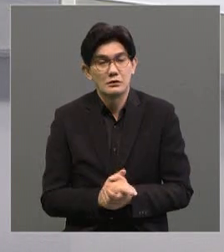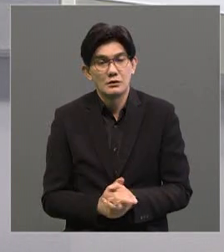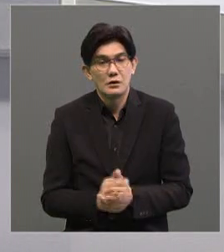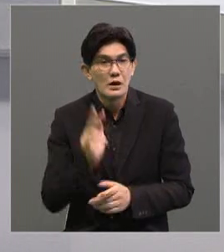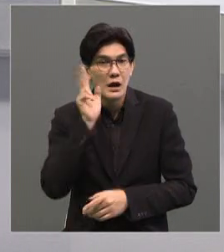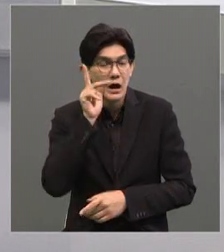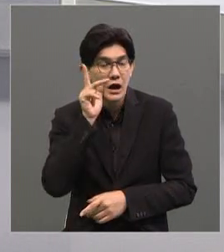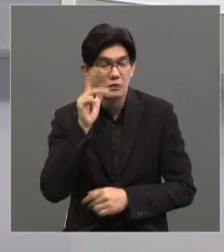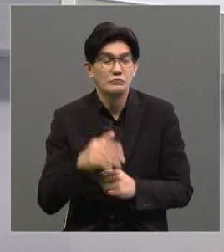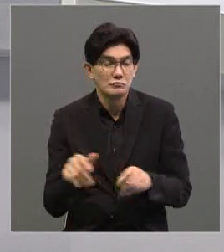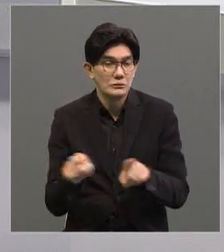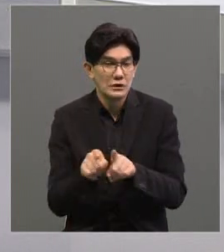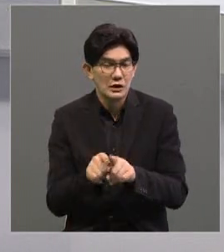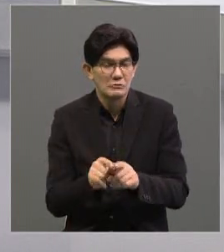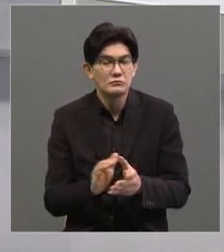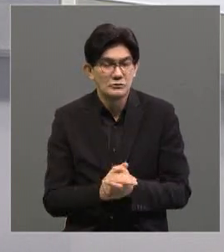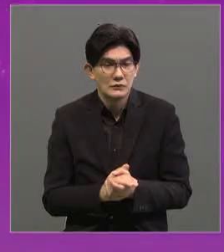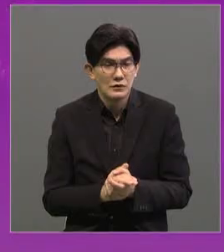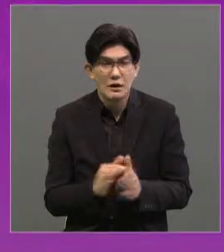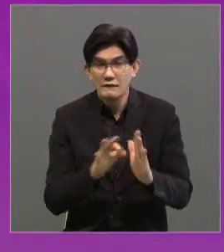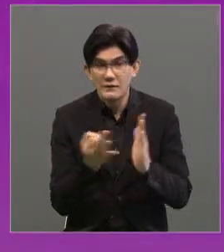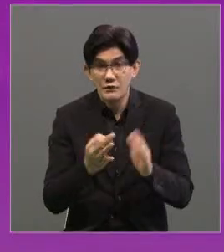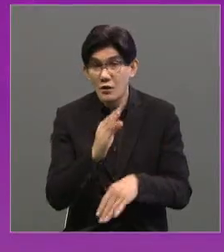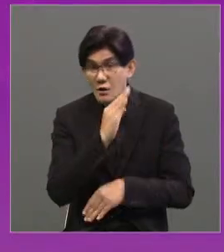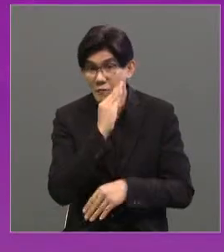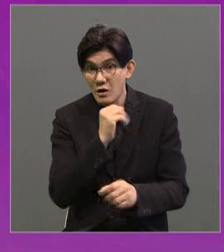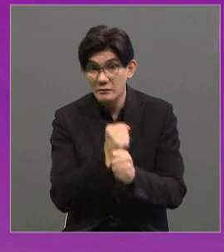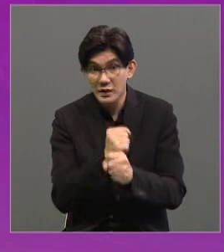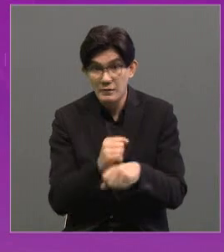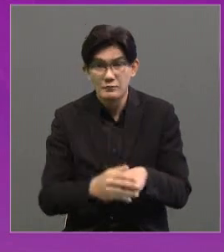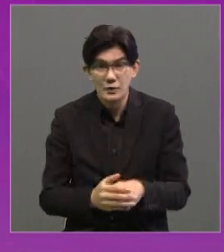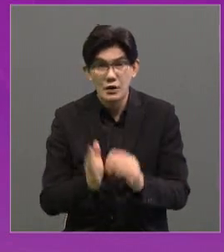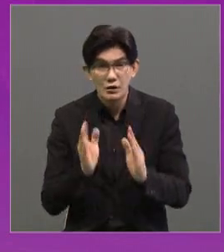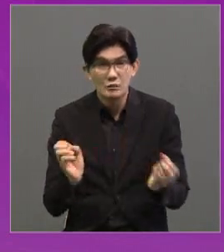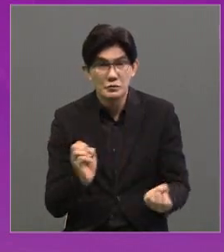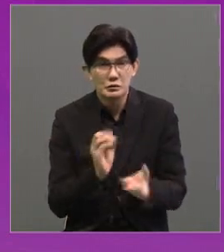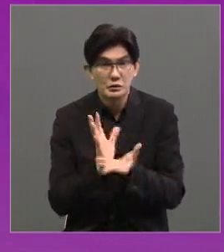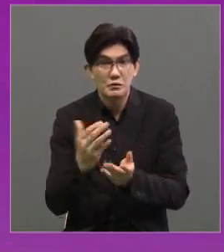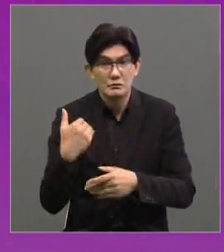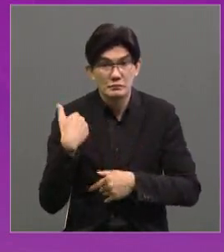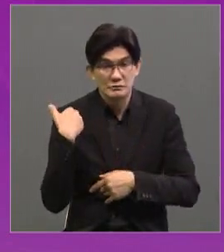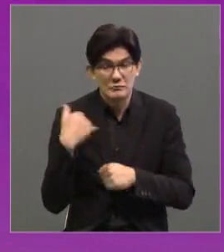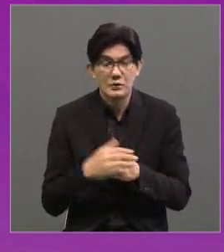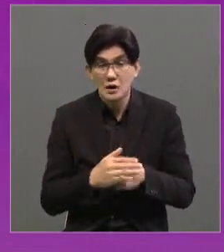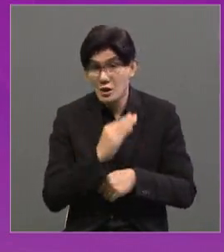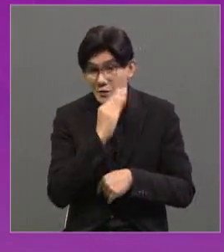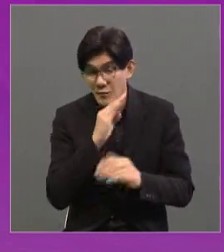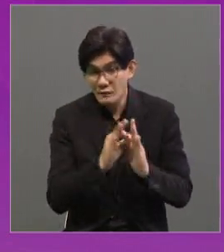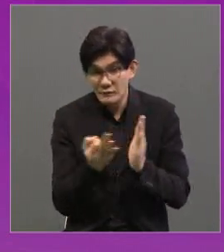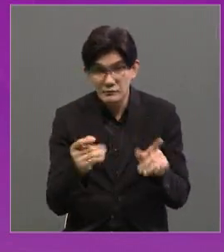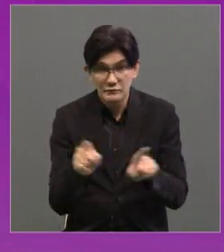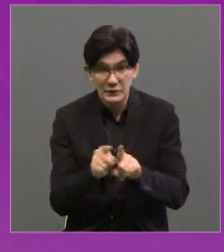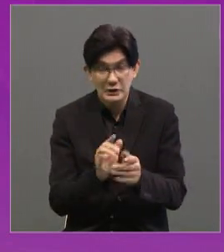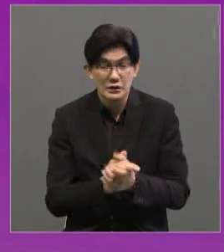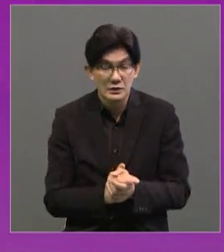กับผู้ประกาศข่าวแต่ว่าท่านนี้เนี่ยคือถูกปลอมFacebookแต่ก็มีผู้เสียหายที่เกิดจากการปลอม Facebookครั้งนี้